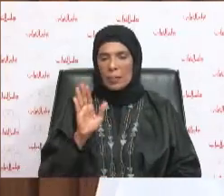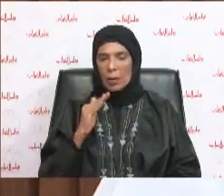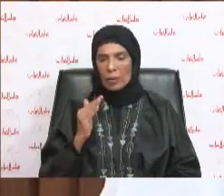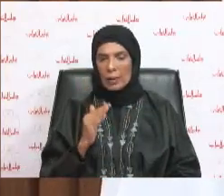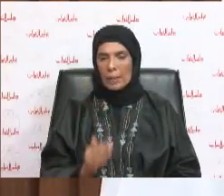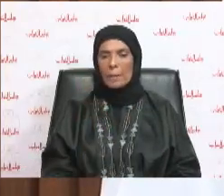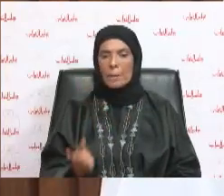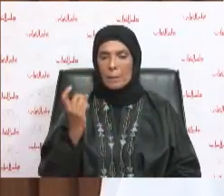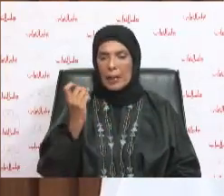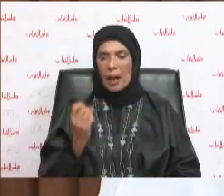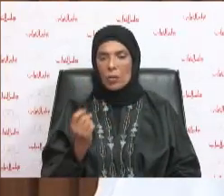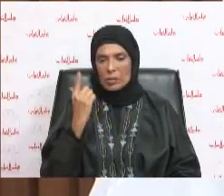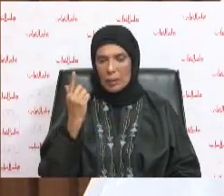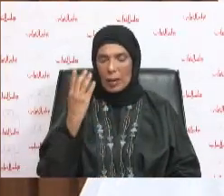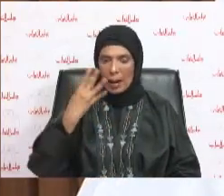147.